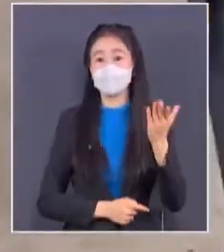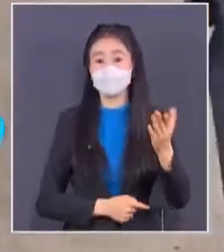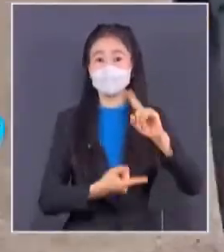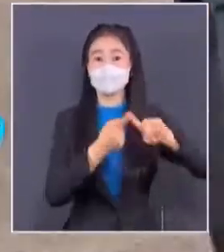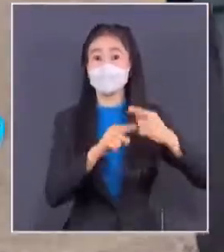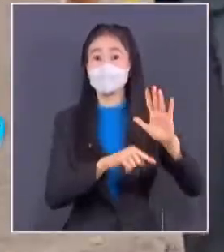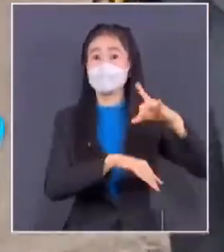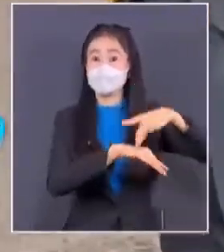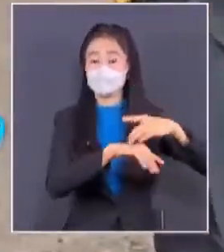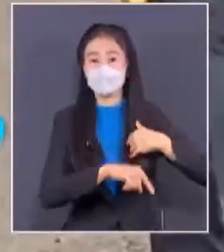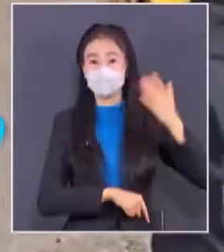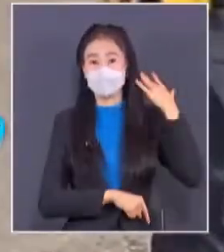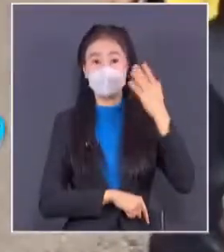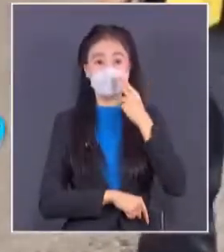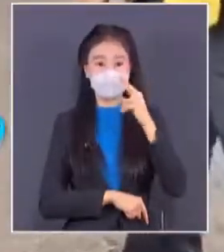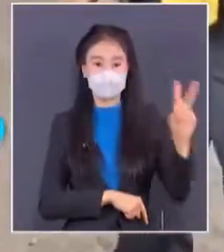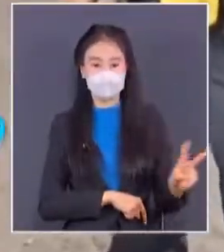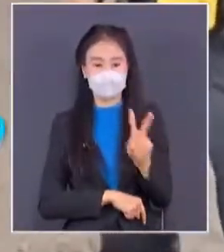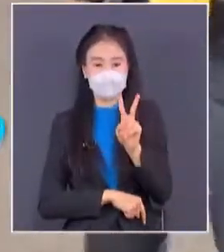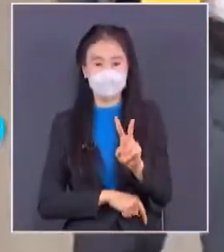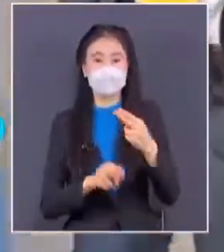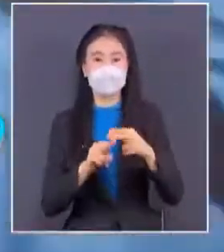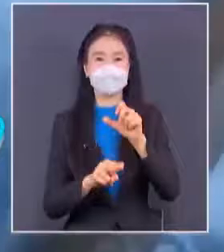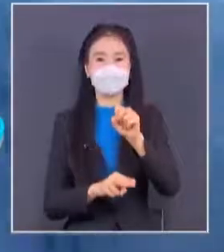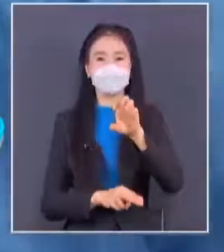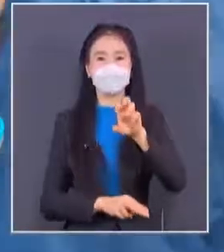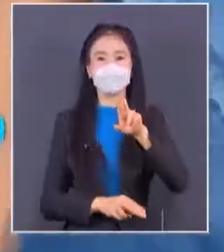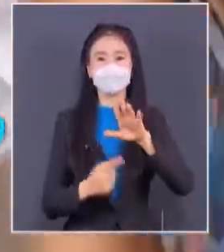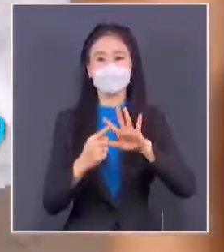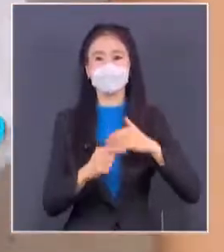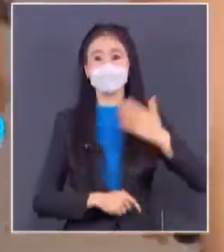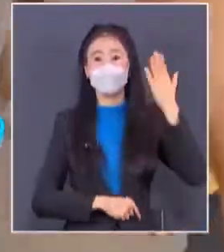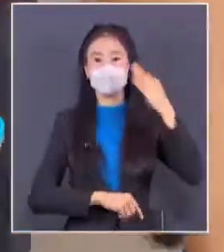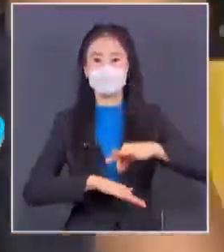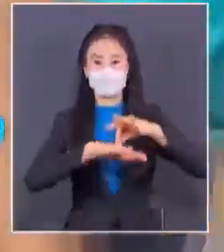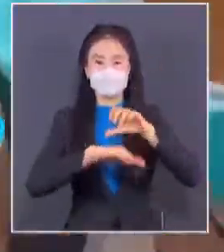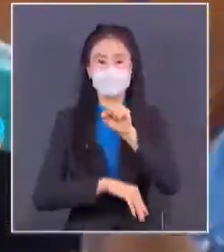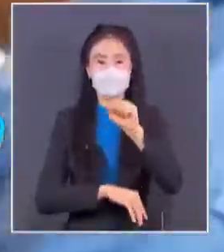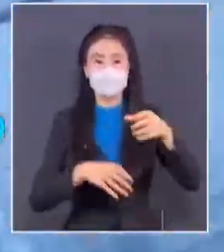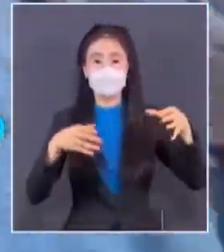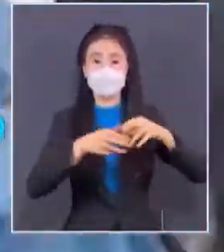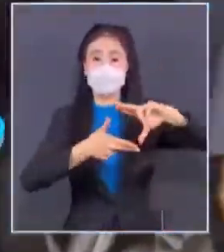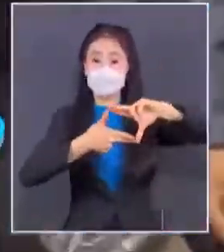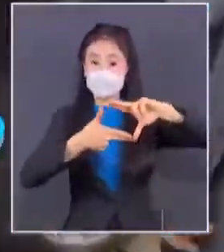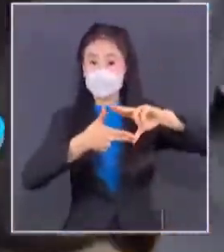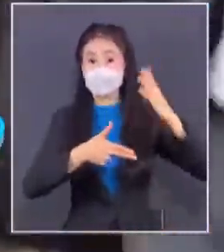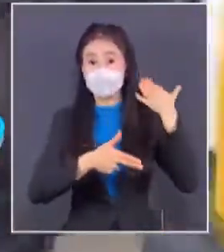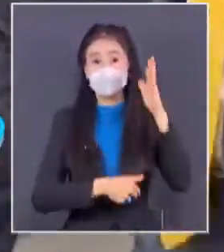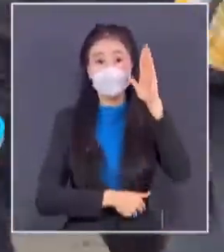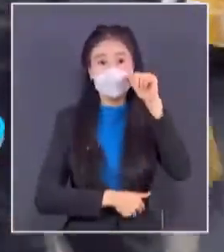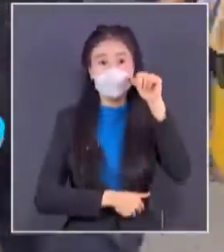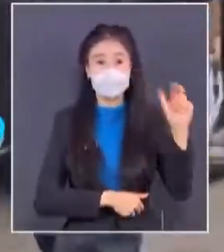าสุขสวัสดิ์เมื่อวานนี้ก็มาพร้อมกับคุณศิระนะคะอดีตส.ส.กทม.พรรคพลังประชารัฐแล้วก็มาพร้อมกับคุณ